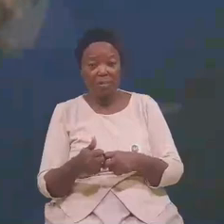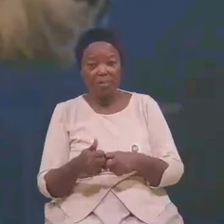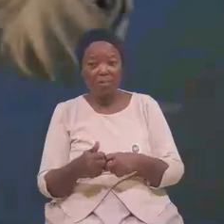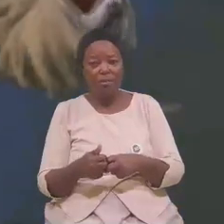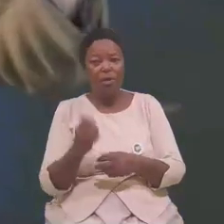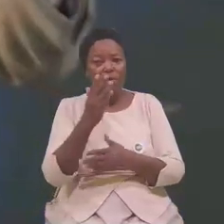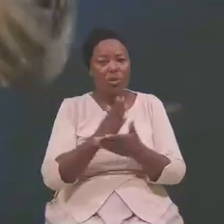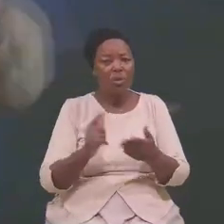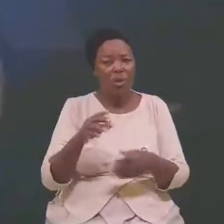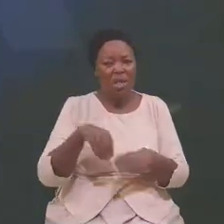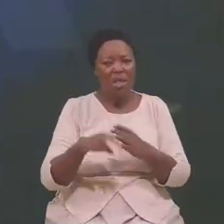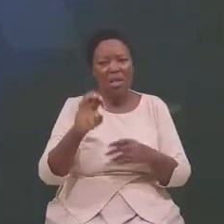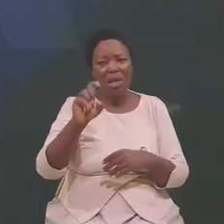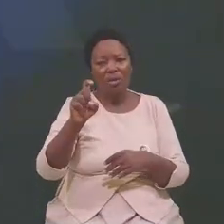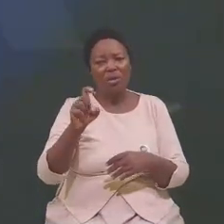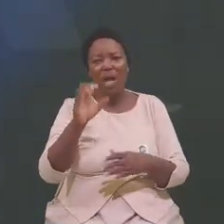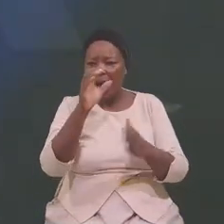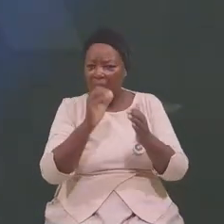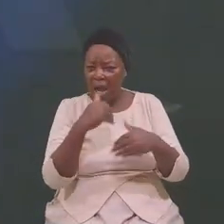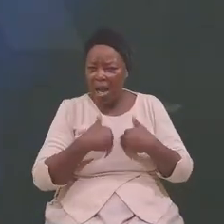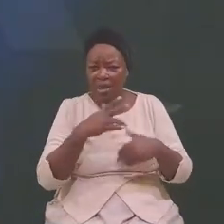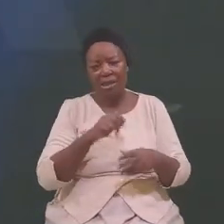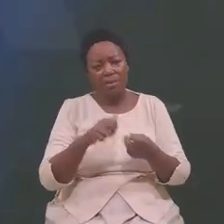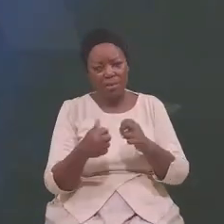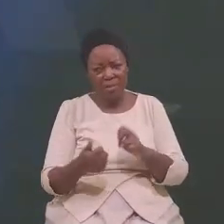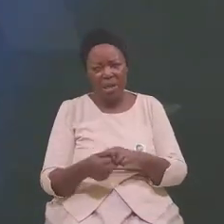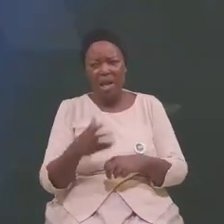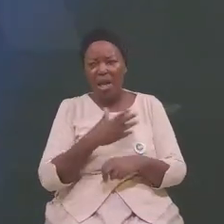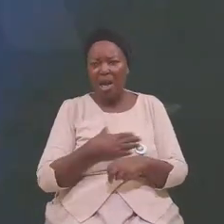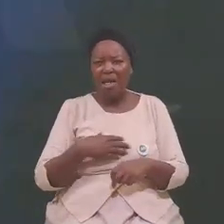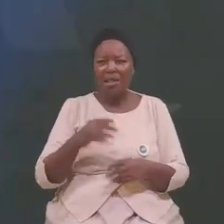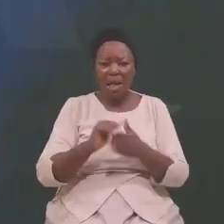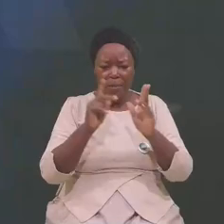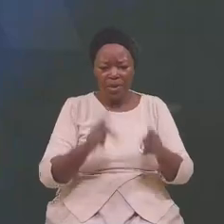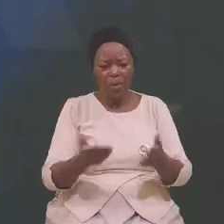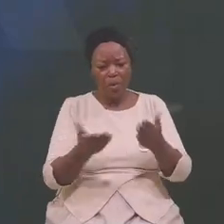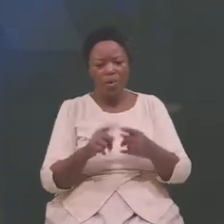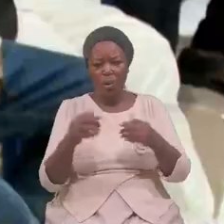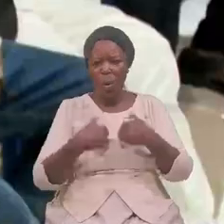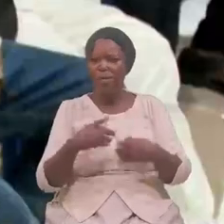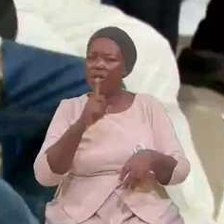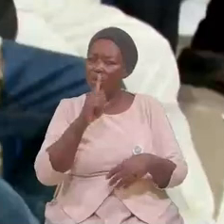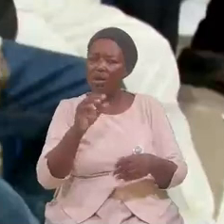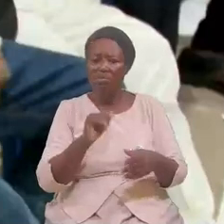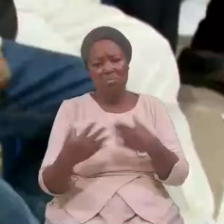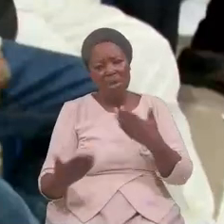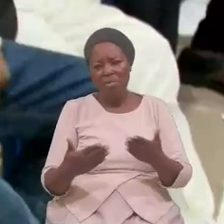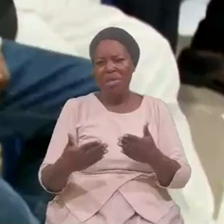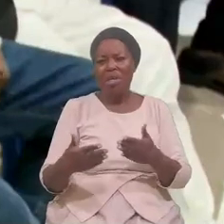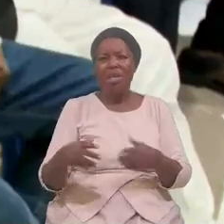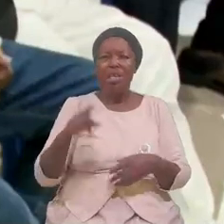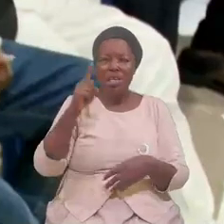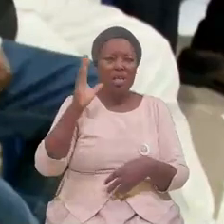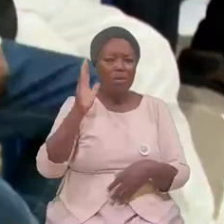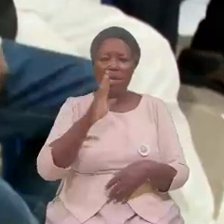en Exode a un problème, et il veut avoir l'assurance pour savoir s'il